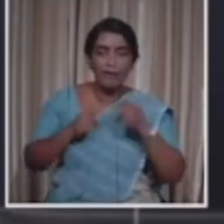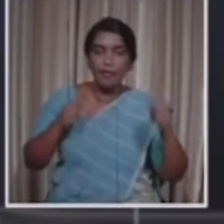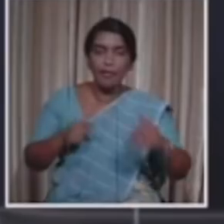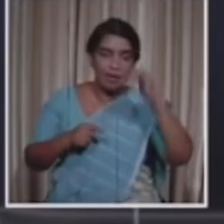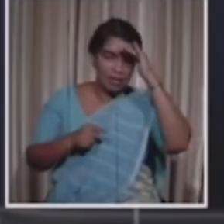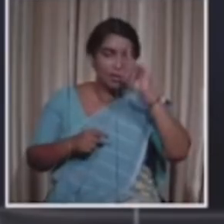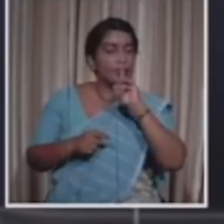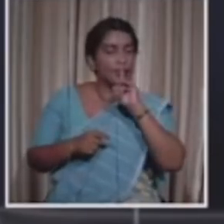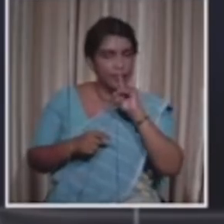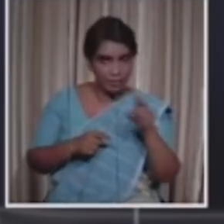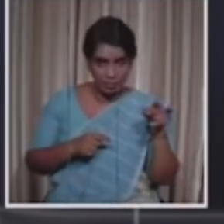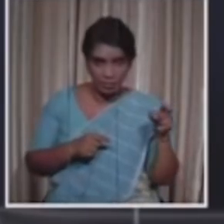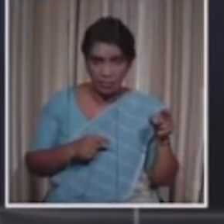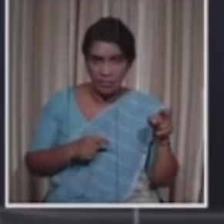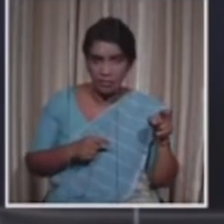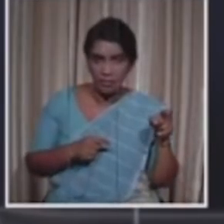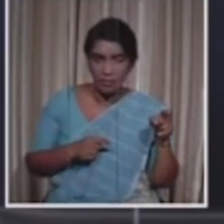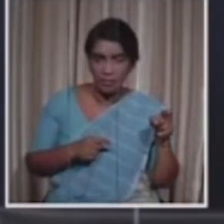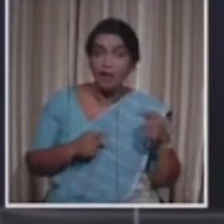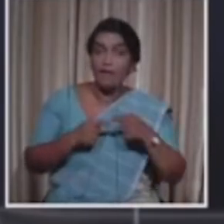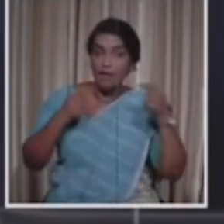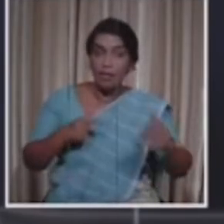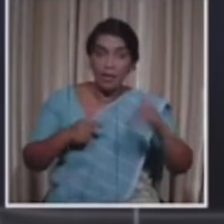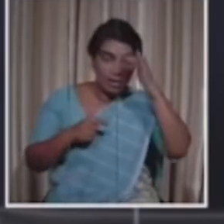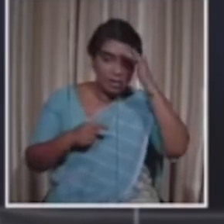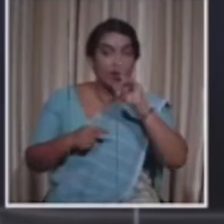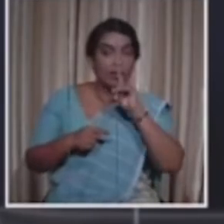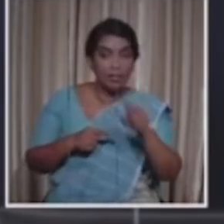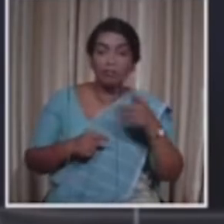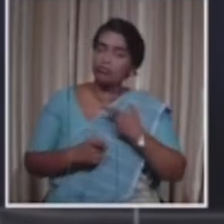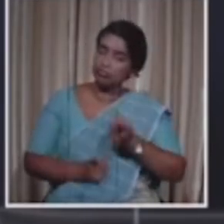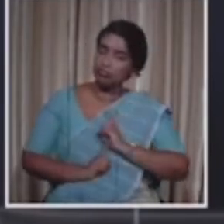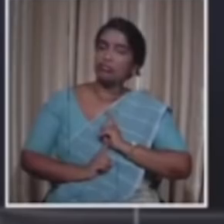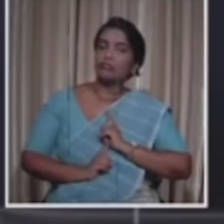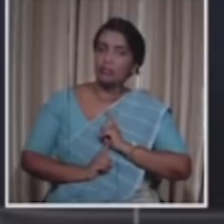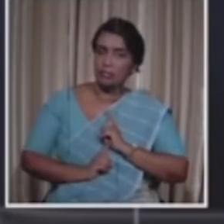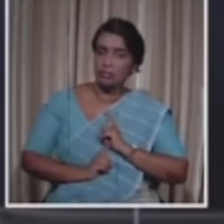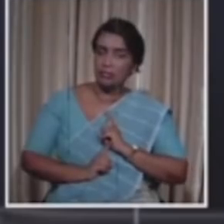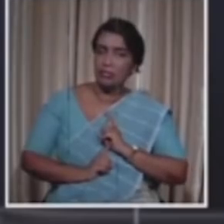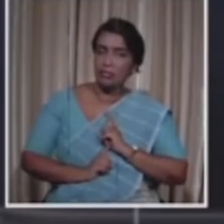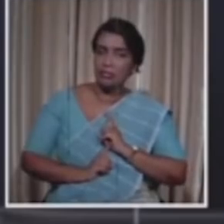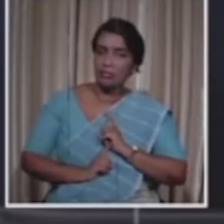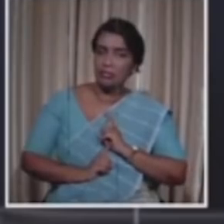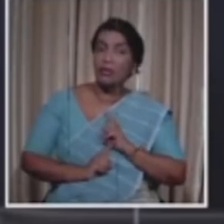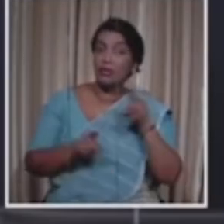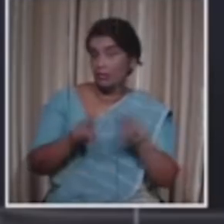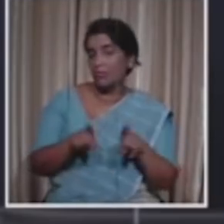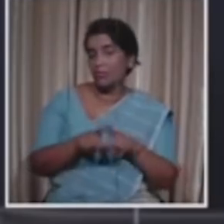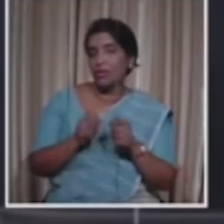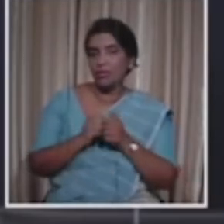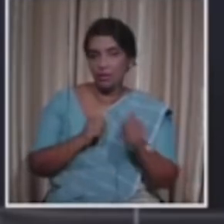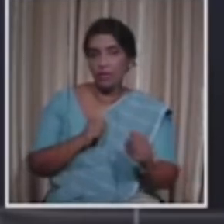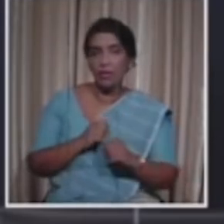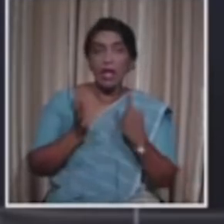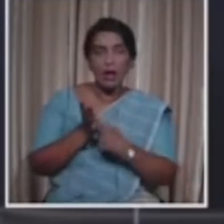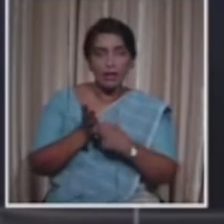ඉතා පැහැදිලිව කිව්වා. විපක්ෂ නායකතුමා කිව්වා එතුමාගේ ස්ථාවරය තමයි ඒ අනුවයි කටයුතු කළේ. සිඹල